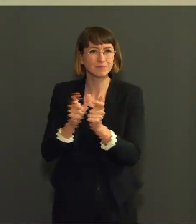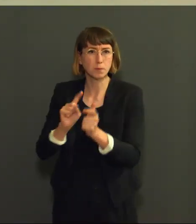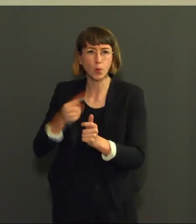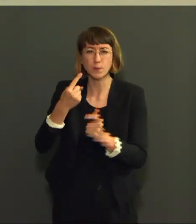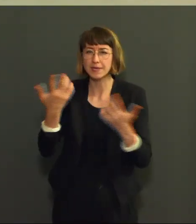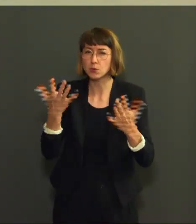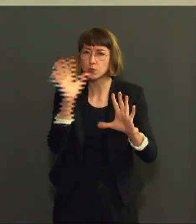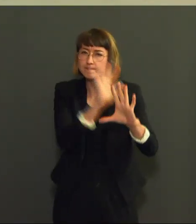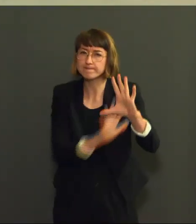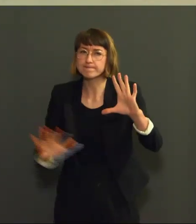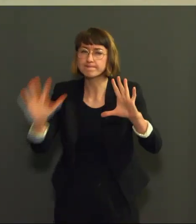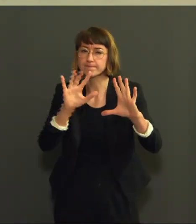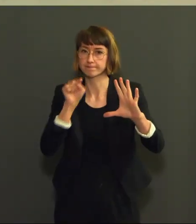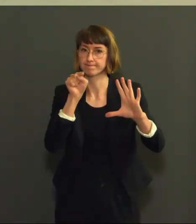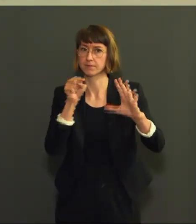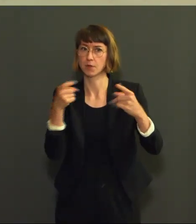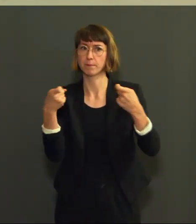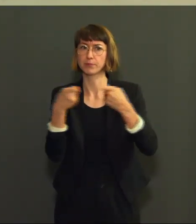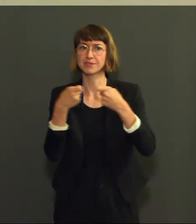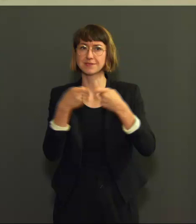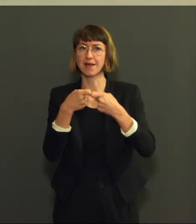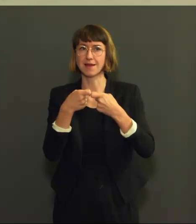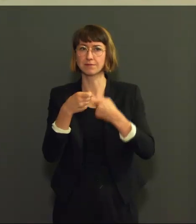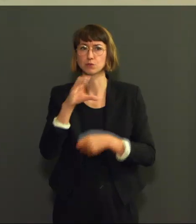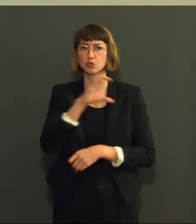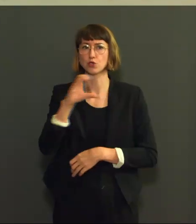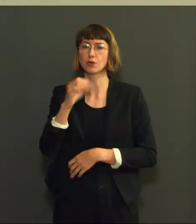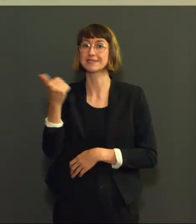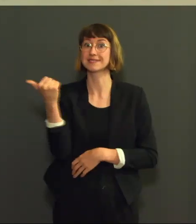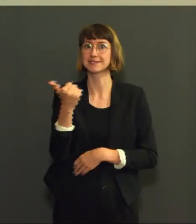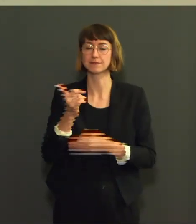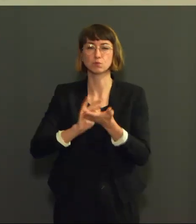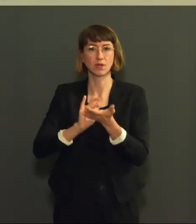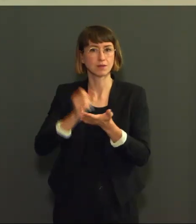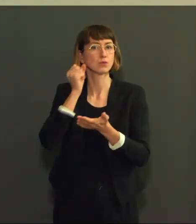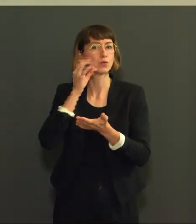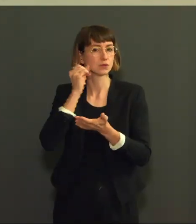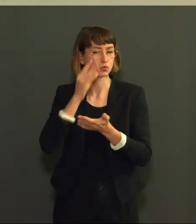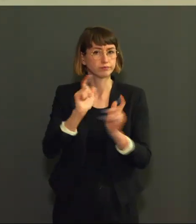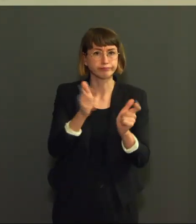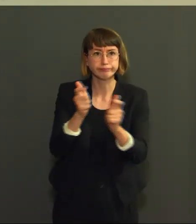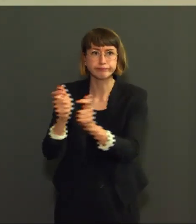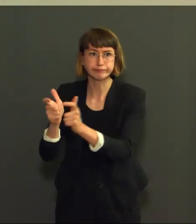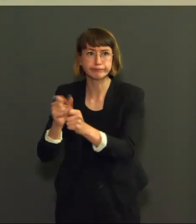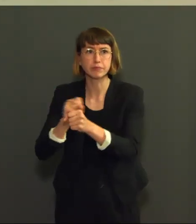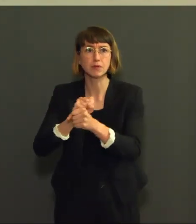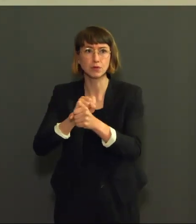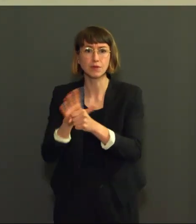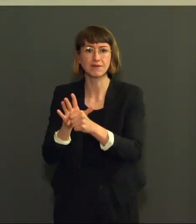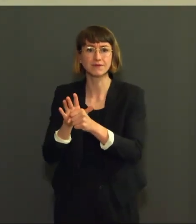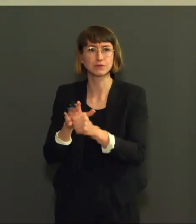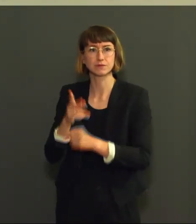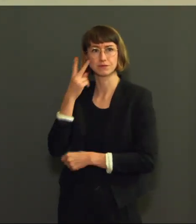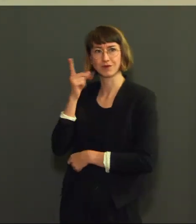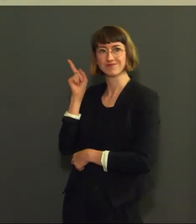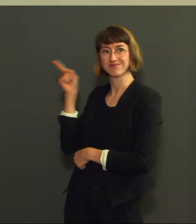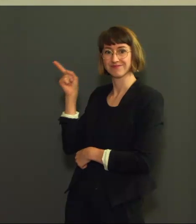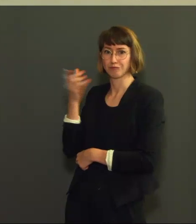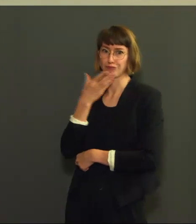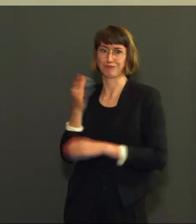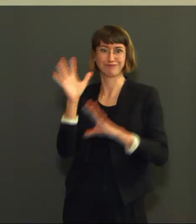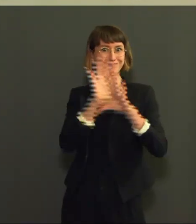Bruxelles-Capitale avec 106 contaminations par jour. Et vous voyez que globalement, la carte de la Belgique reste d'un beau vert, le